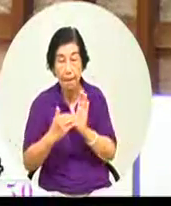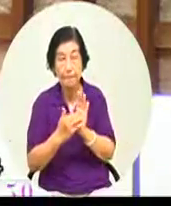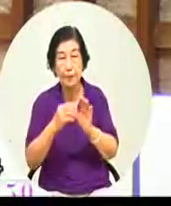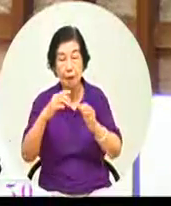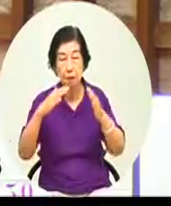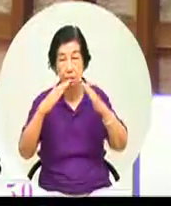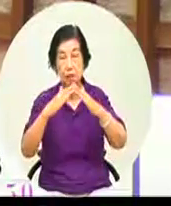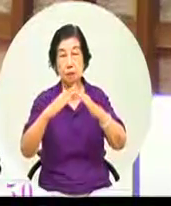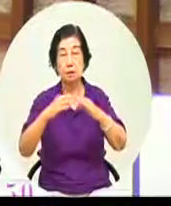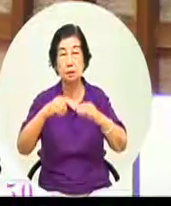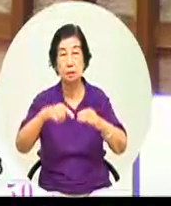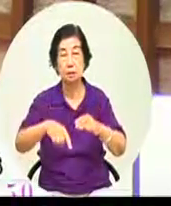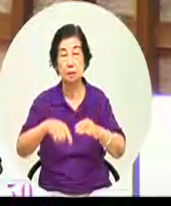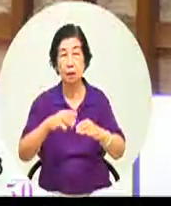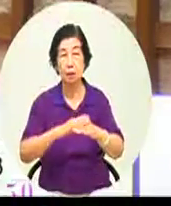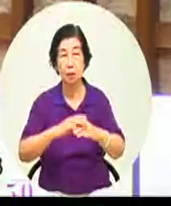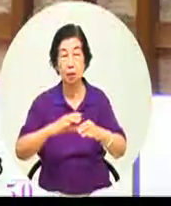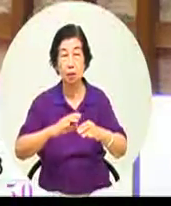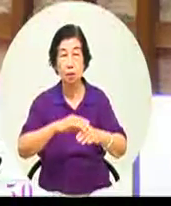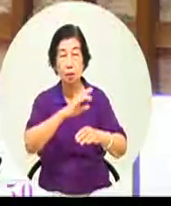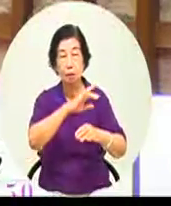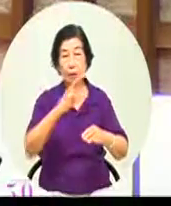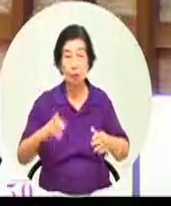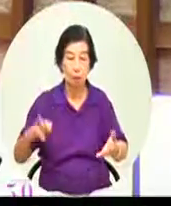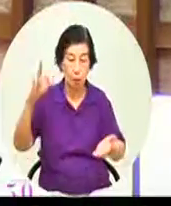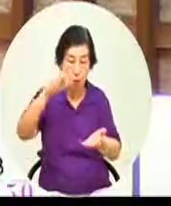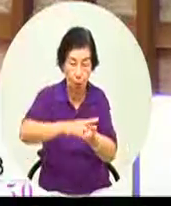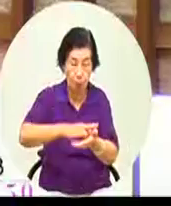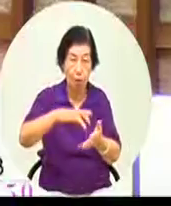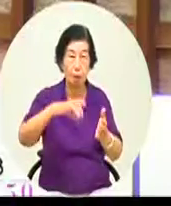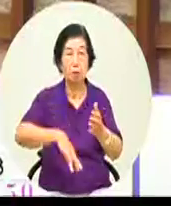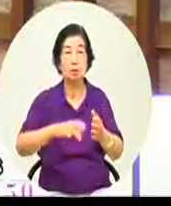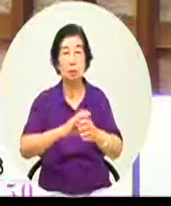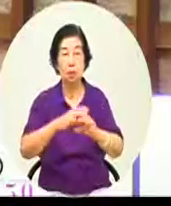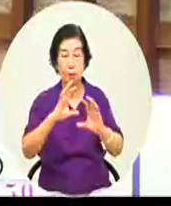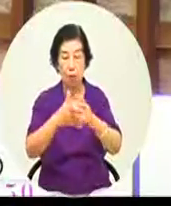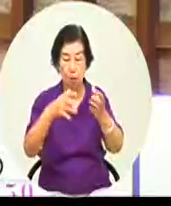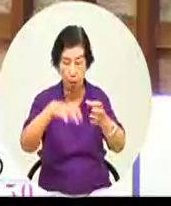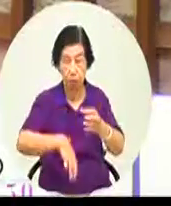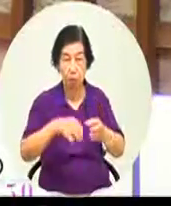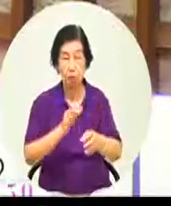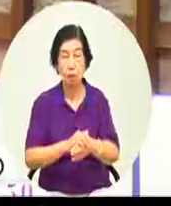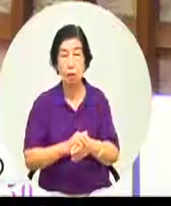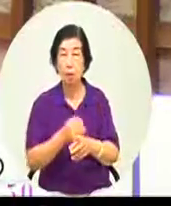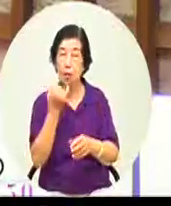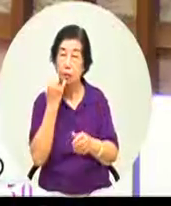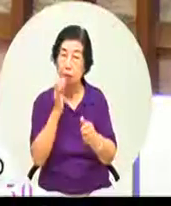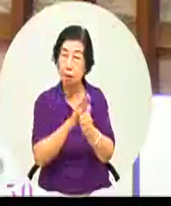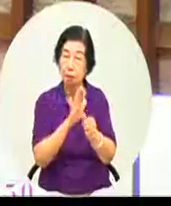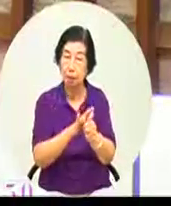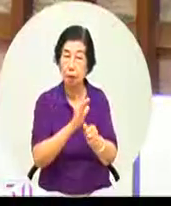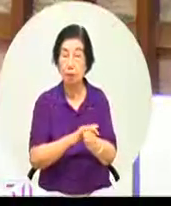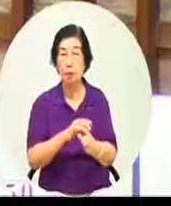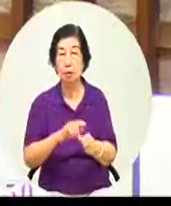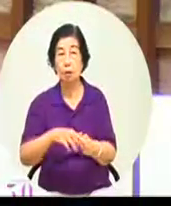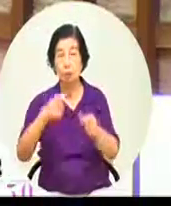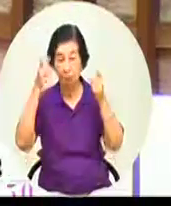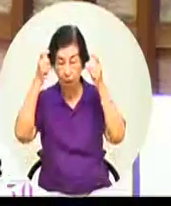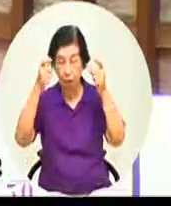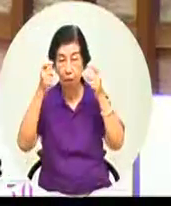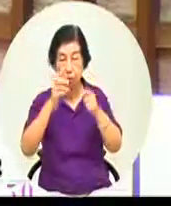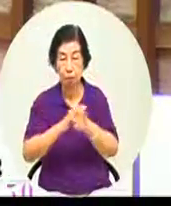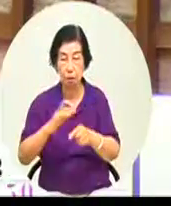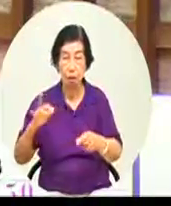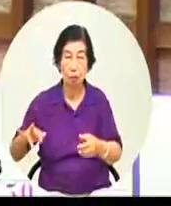啦，哦啊，希望哈。能够啊、争取呀、啊，能够高雄的班次到这个哎那